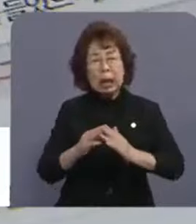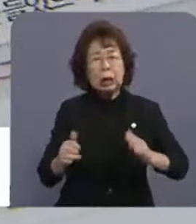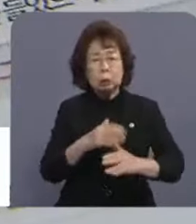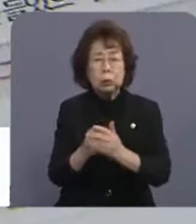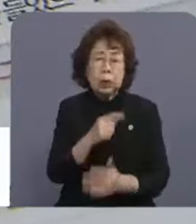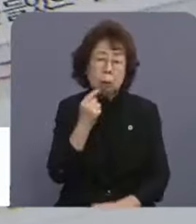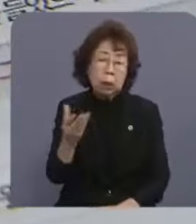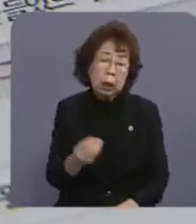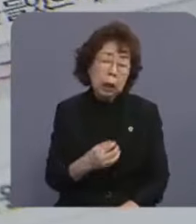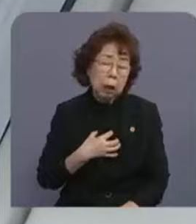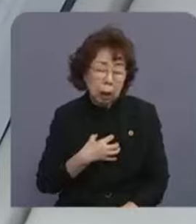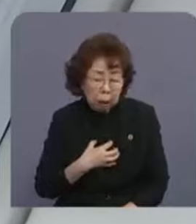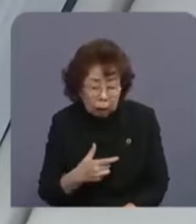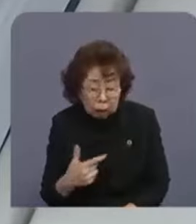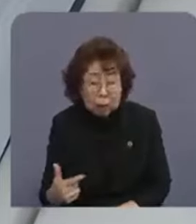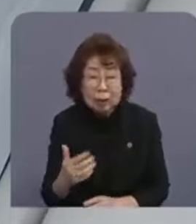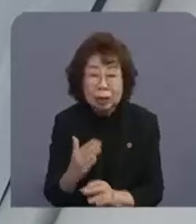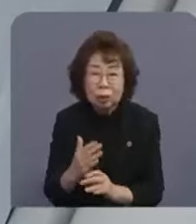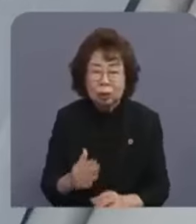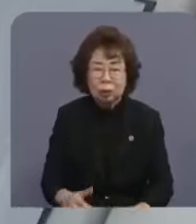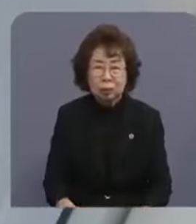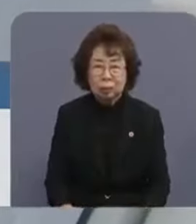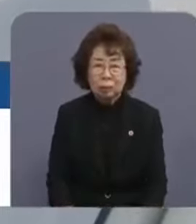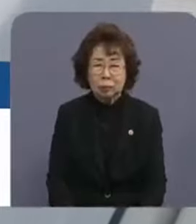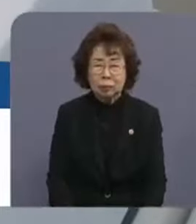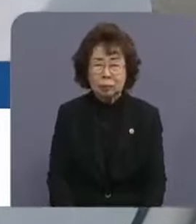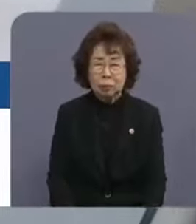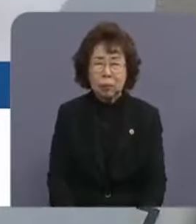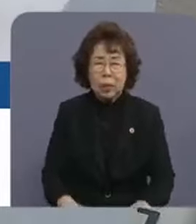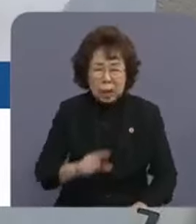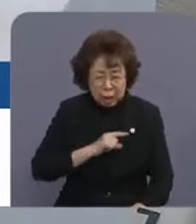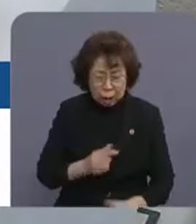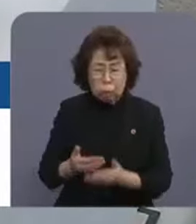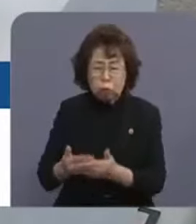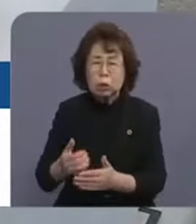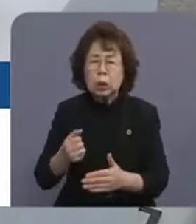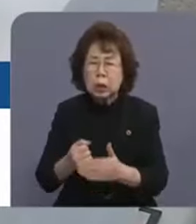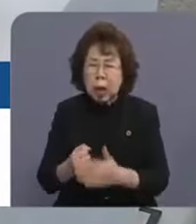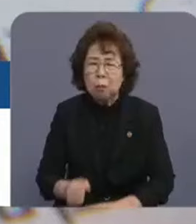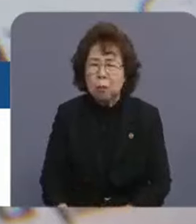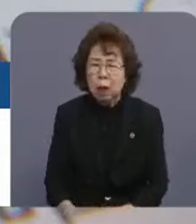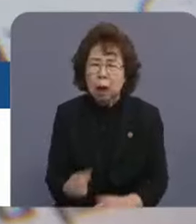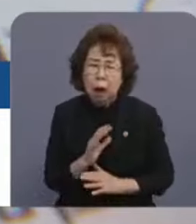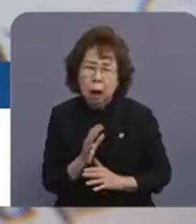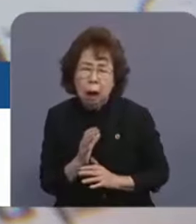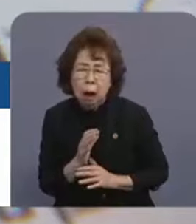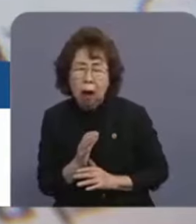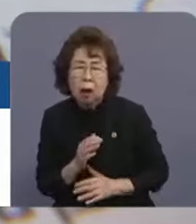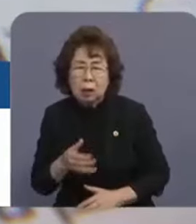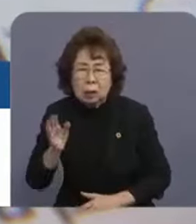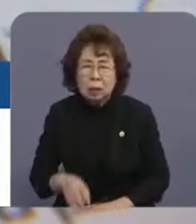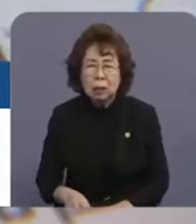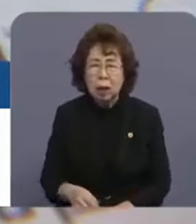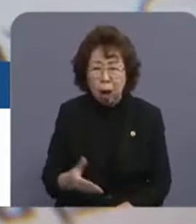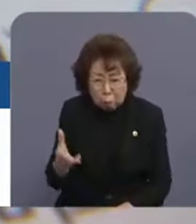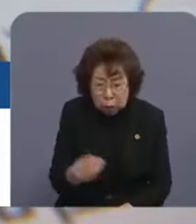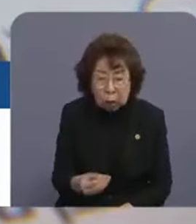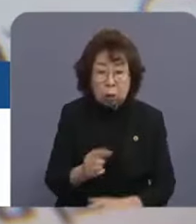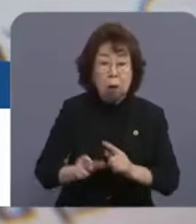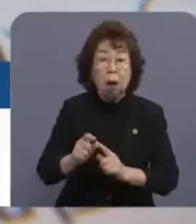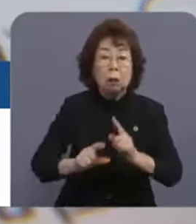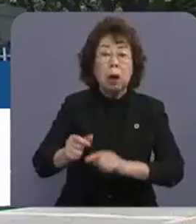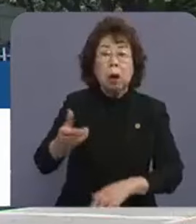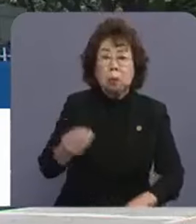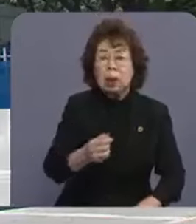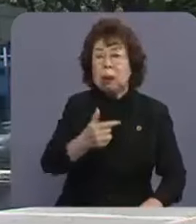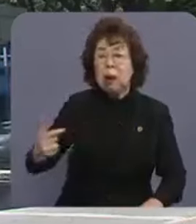빚의 굴레에 빠졌습니다. 명의를 준 거니까 그런 걸 걸릴까 봐 무서운 것도 있었는데 안 그래도 있는 빚에 이 빚까지